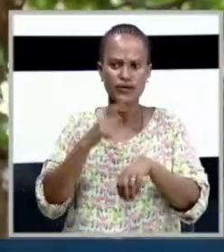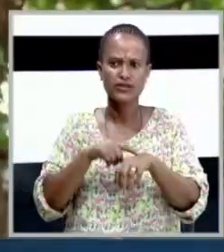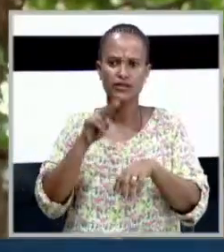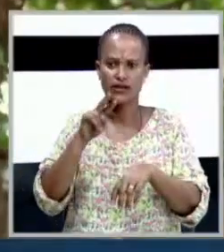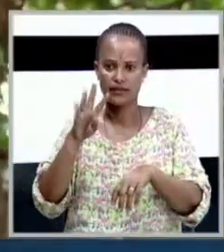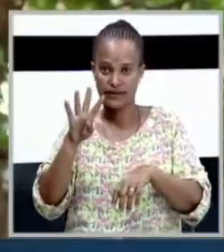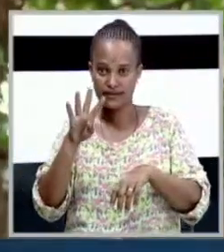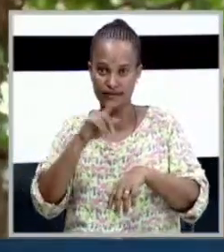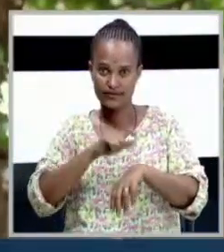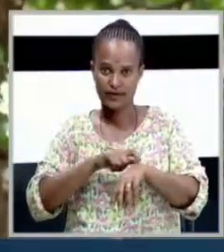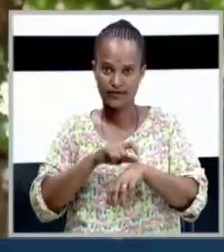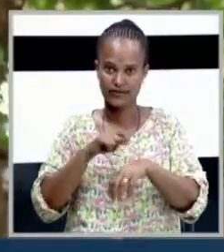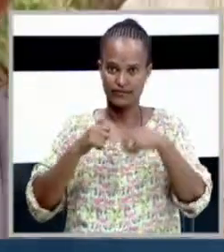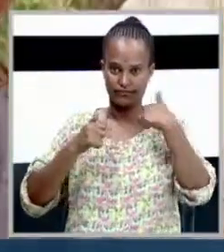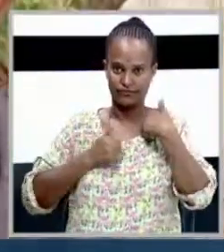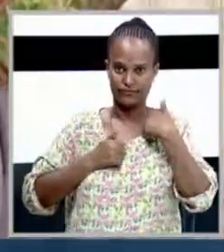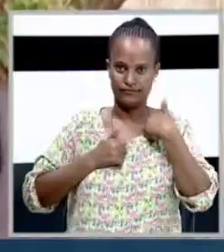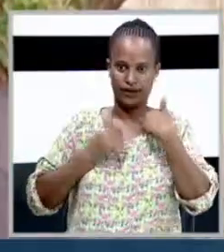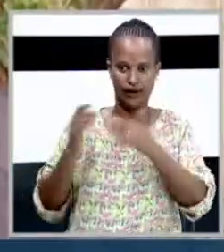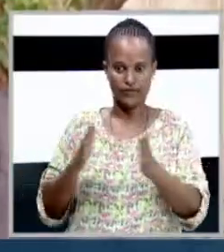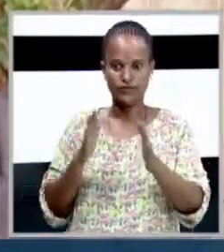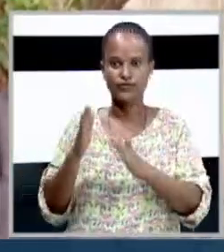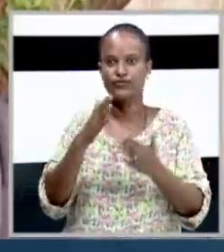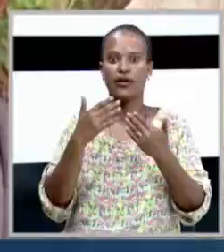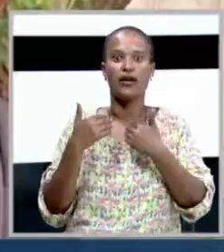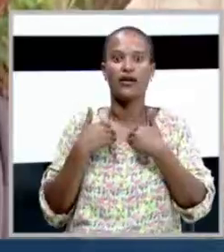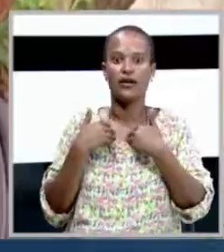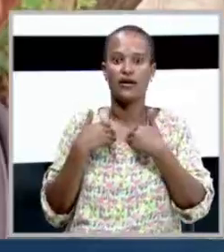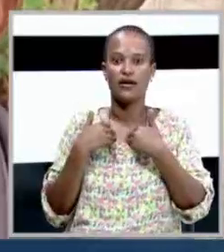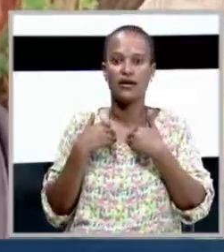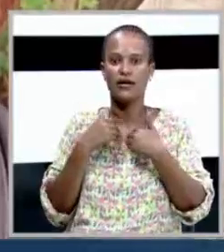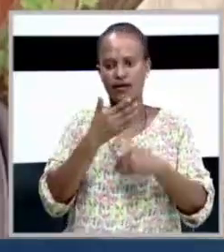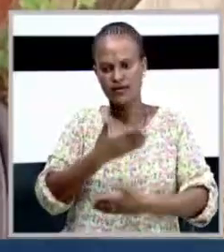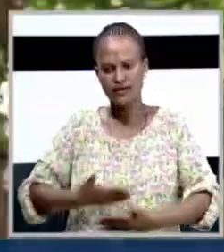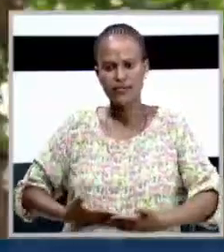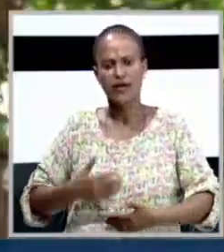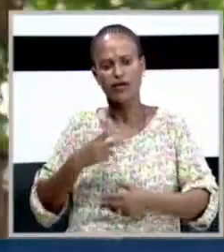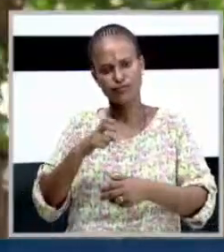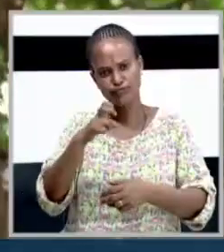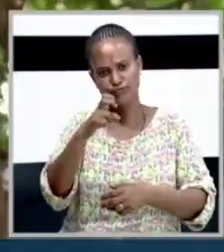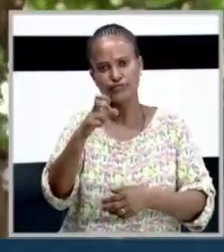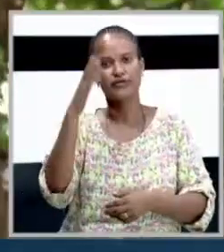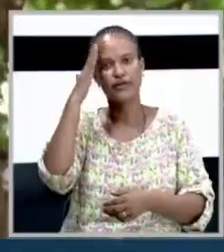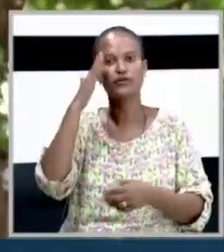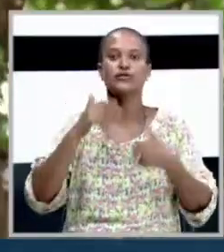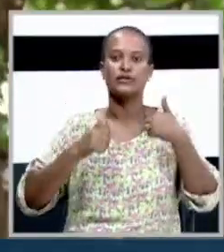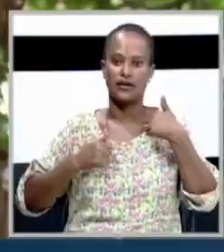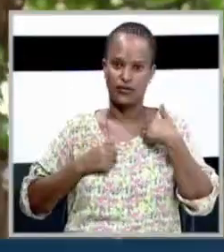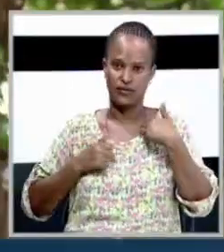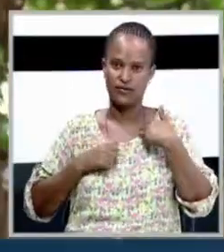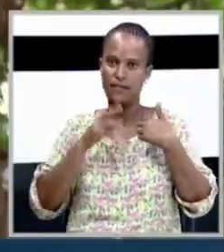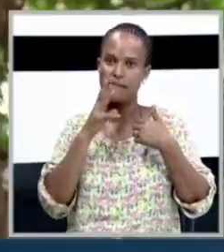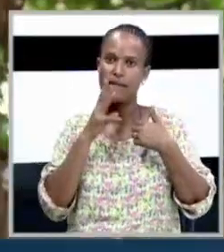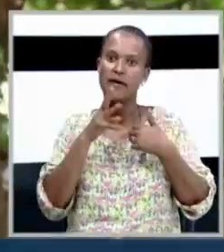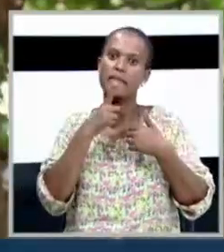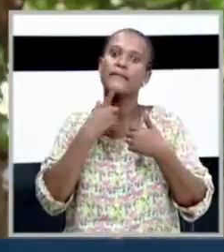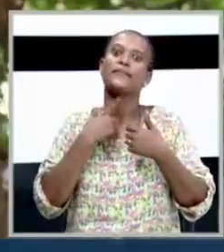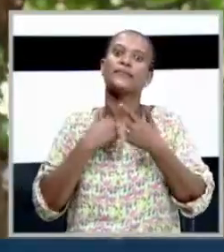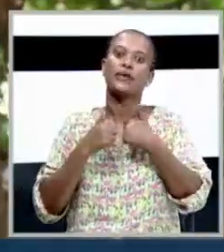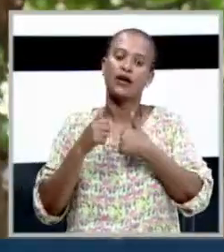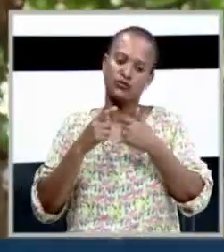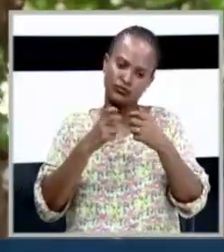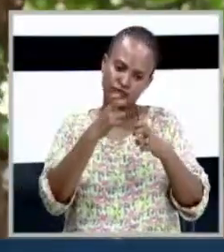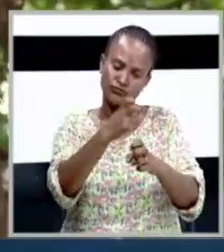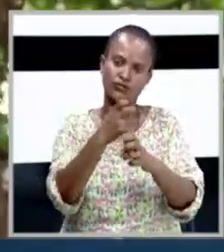24 ሰዓት ድልዋትና ዘለና ኣብ ተዳለዎ ማለት እዩ ኣብ ተጠንቀቕና ዘለና ጠሚኻ ምጓዓዝ እውን ይፈልጥ እዩ ሰራዊት ማይ ፀሚኻ ምጓዓዝ እውን ይፈልጥ